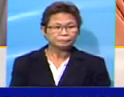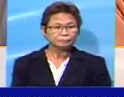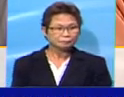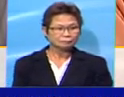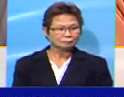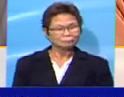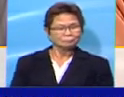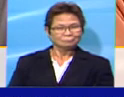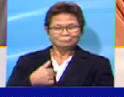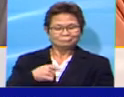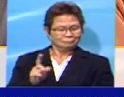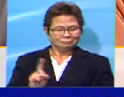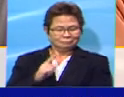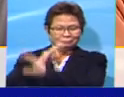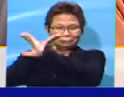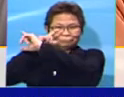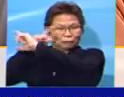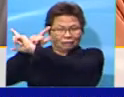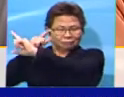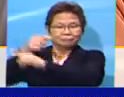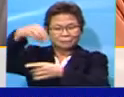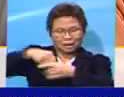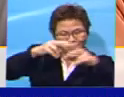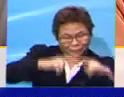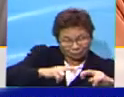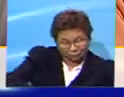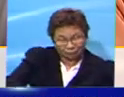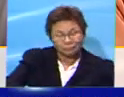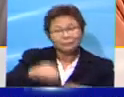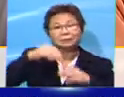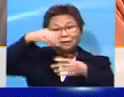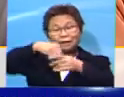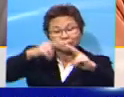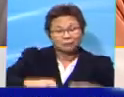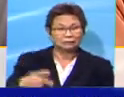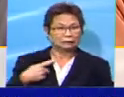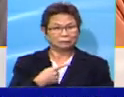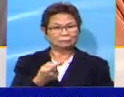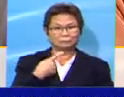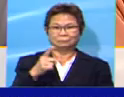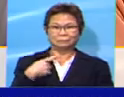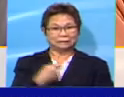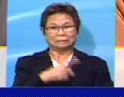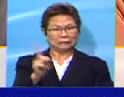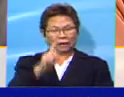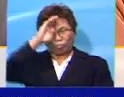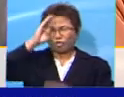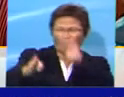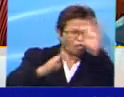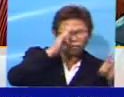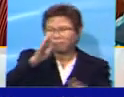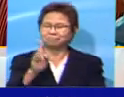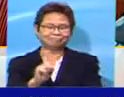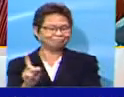Saya tak akan protect mereka. Tetapi pada masa yang sama dalam siasatan tu, jangan kita buat tuduhan-tuduhan liar yang melulu.